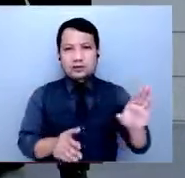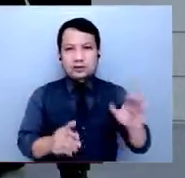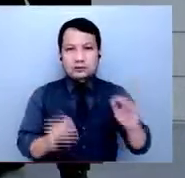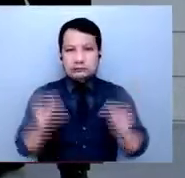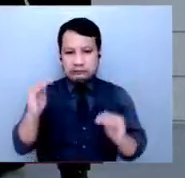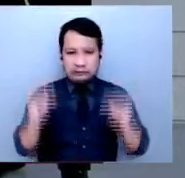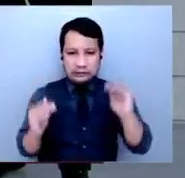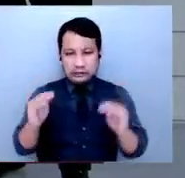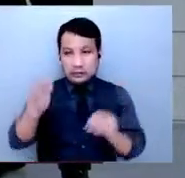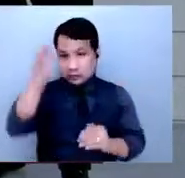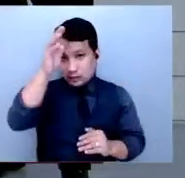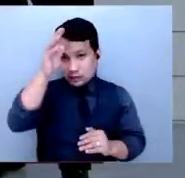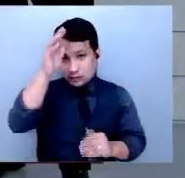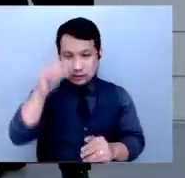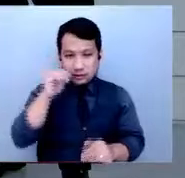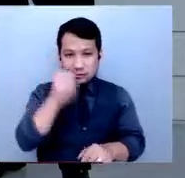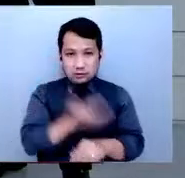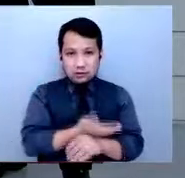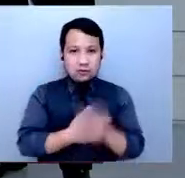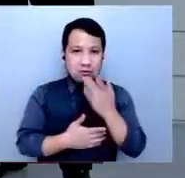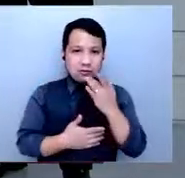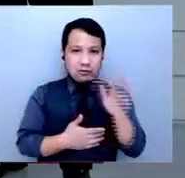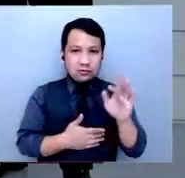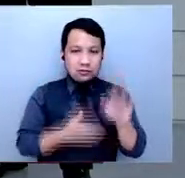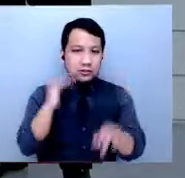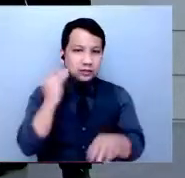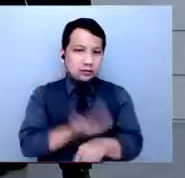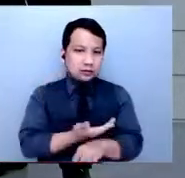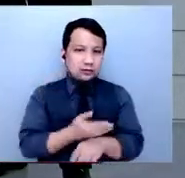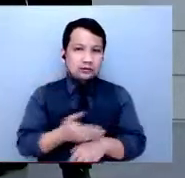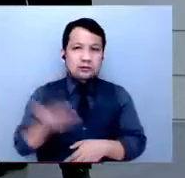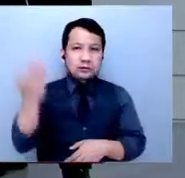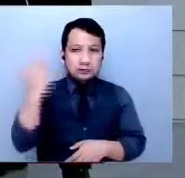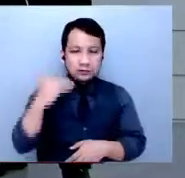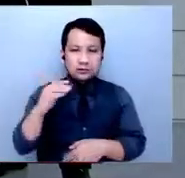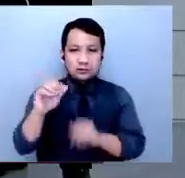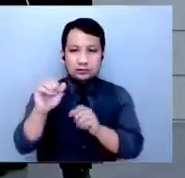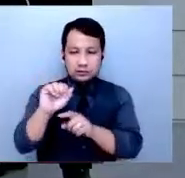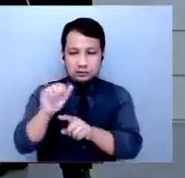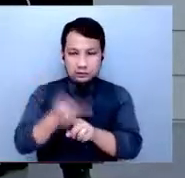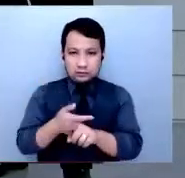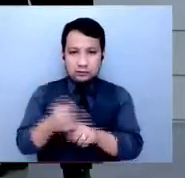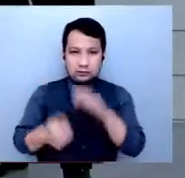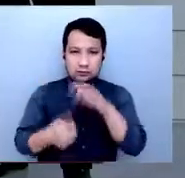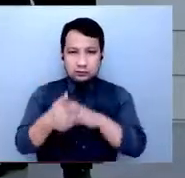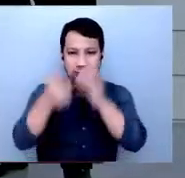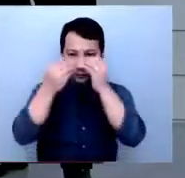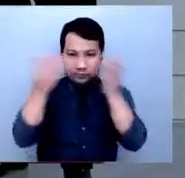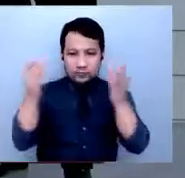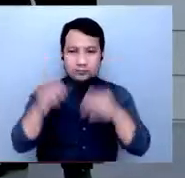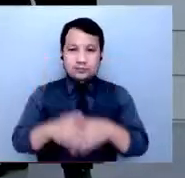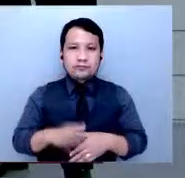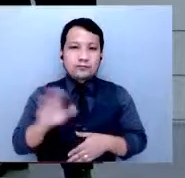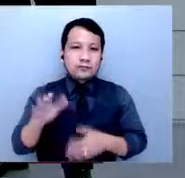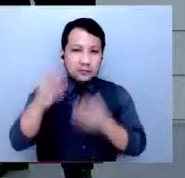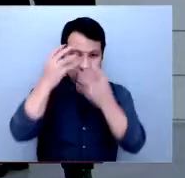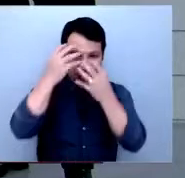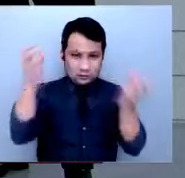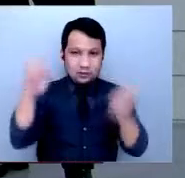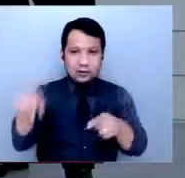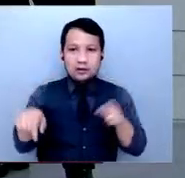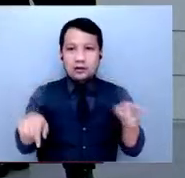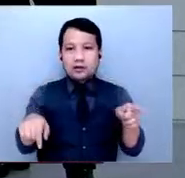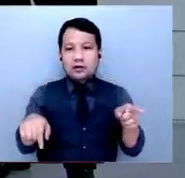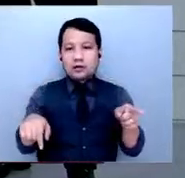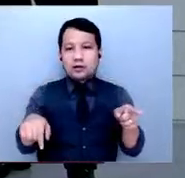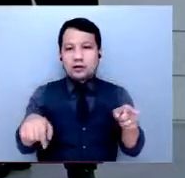ama at ng kanyang paboritong anak. Noong Agosto lamang, binulgar ng anak ang kanyang pagkainis sa